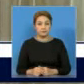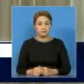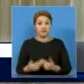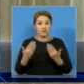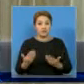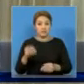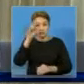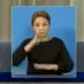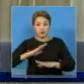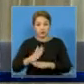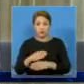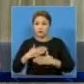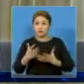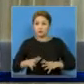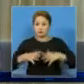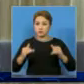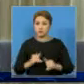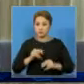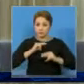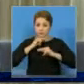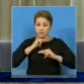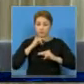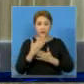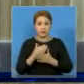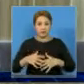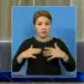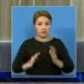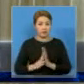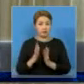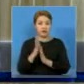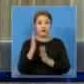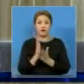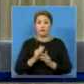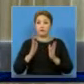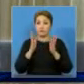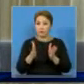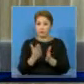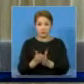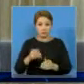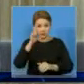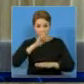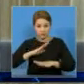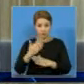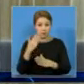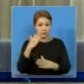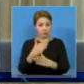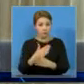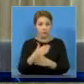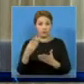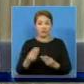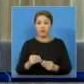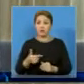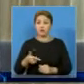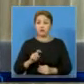Сейчас государство уделяет большое внимание развитию растениеводства, выделяют субсидии по этому направлению. Со стороны государства оказывается помощь в предоставлении